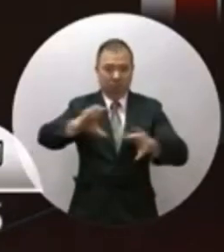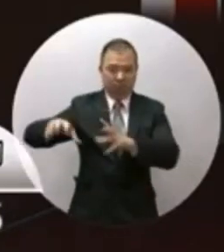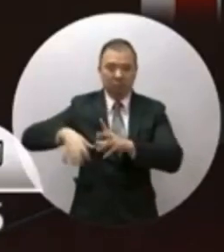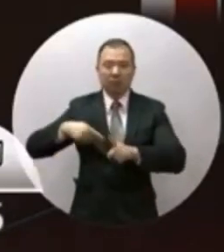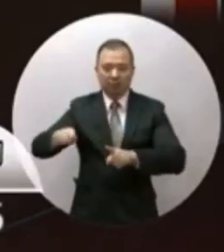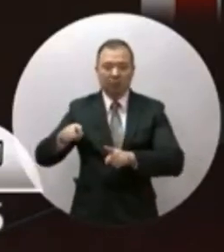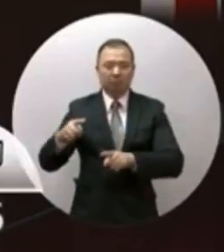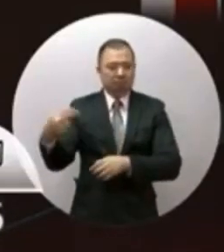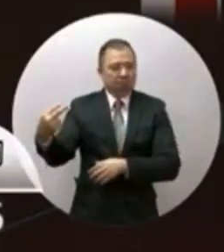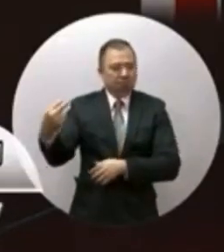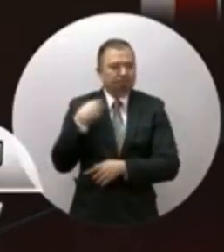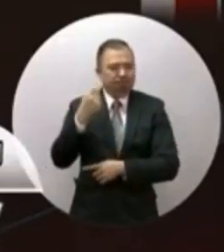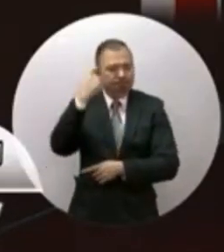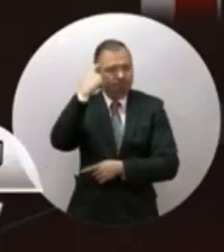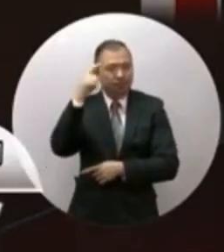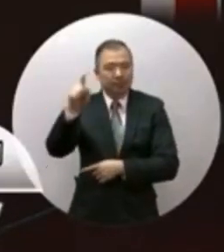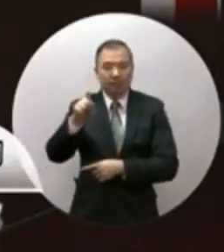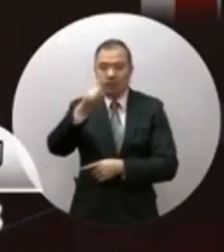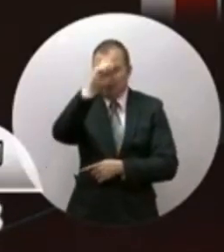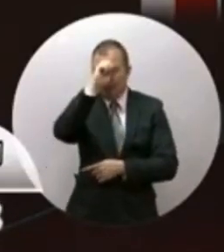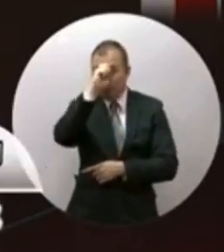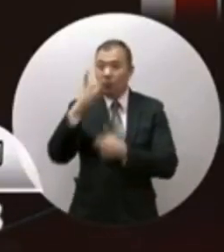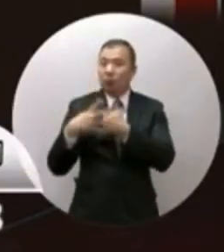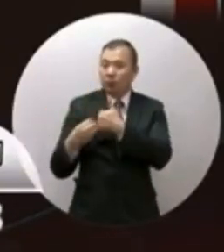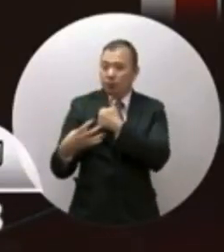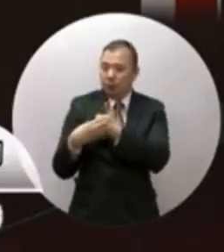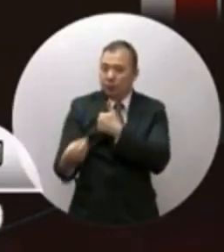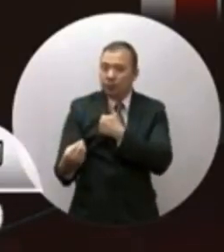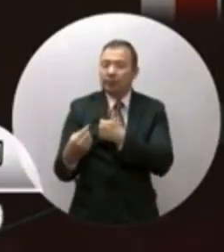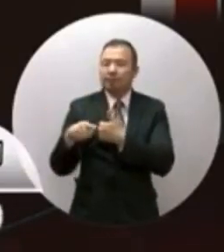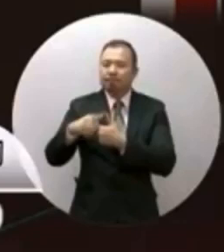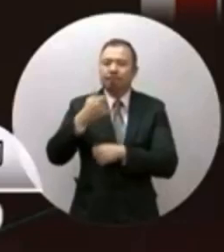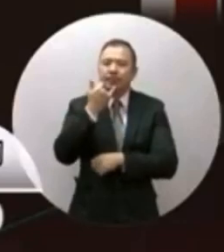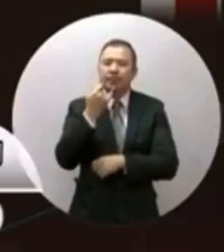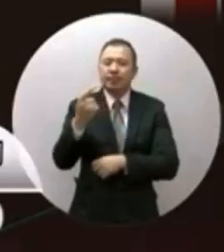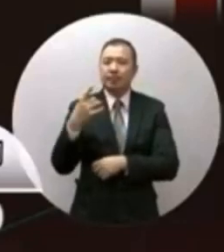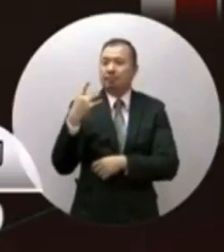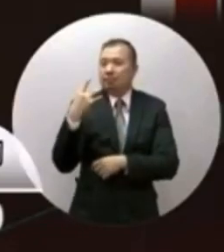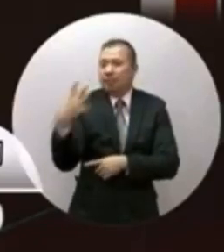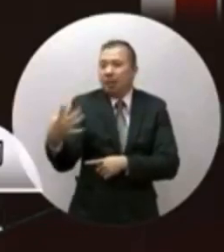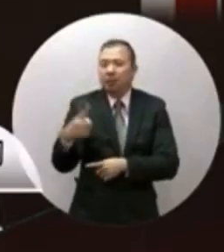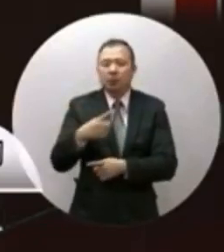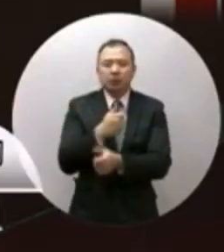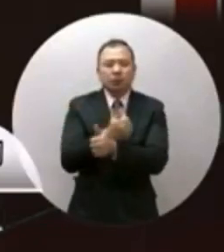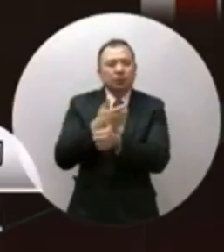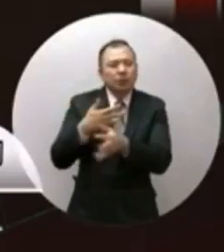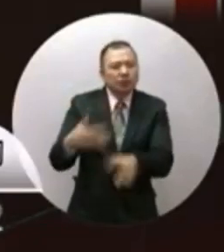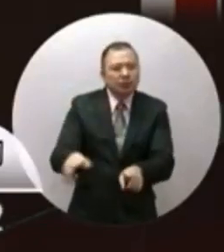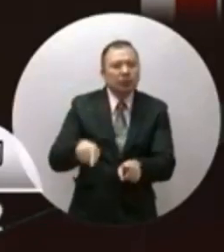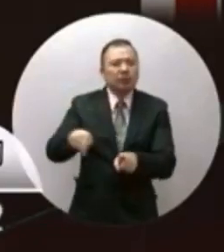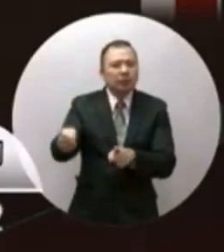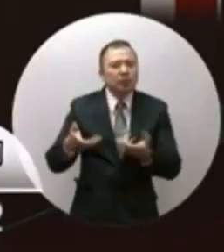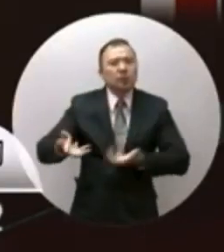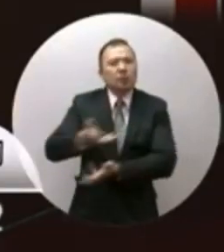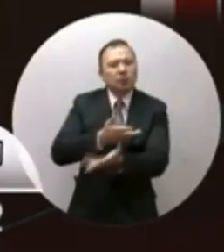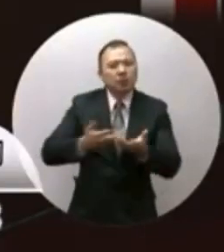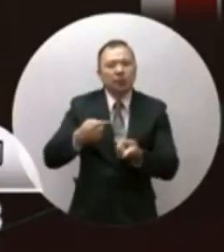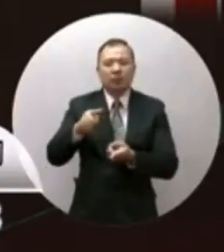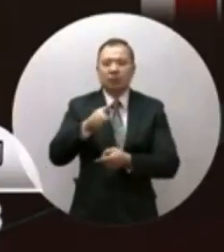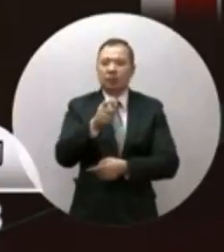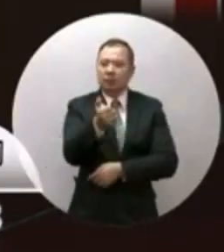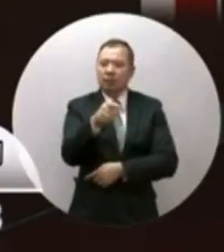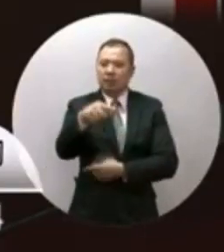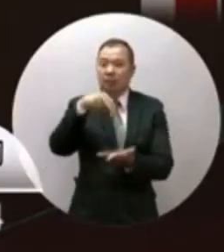湾模式来作为值得学习的典范，这要特别感谢贵院的支